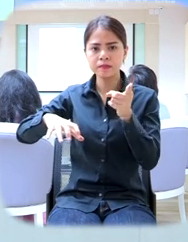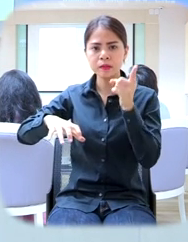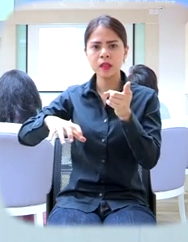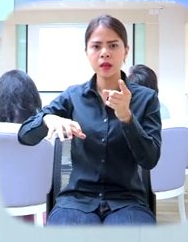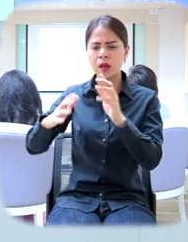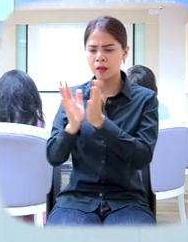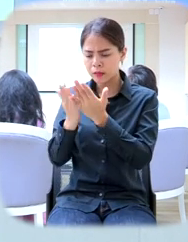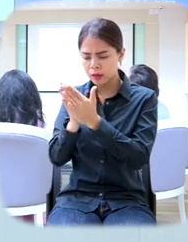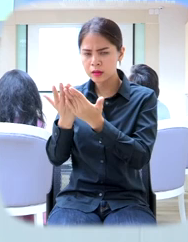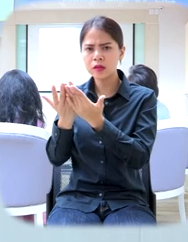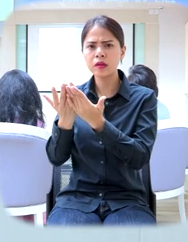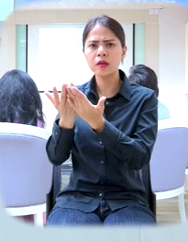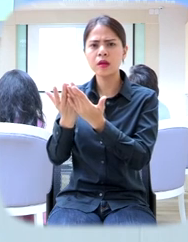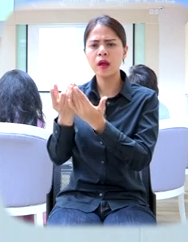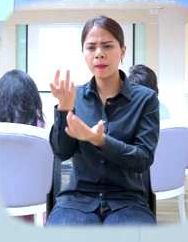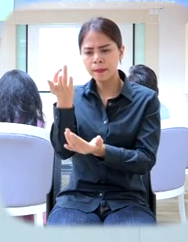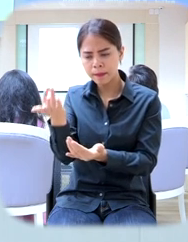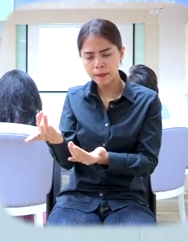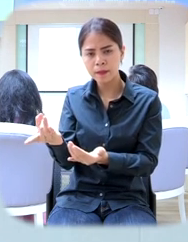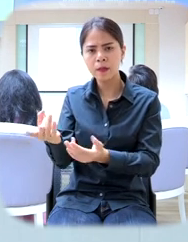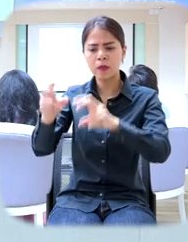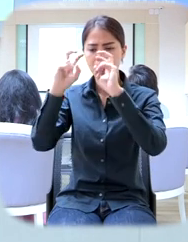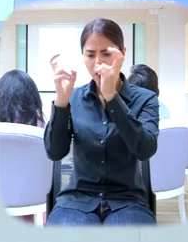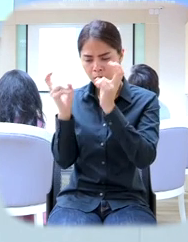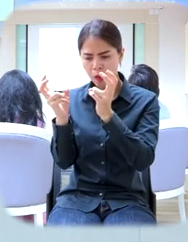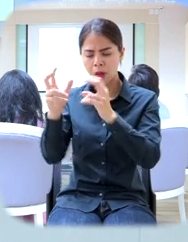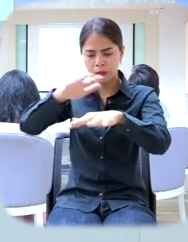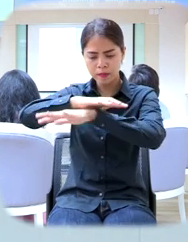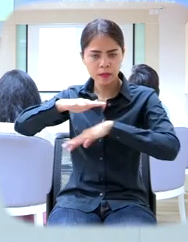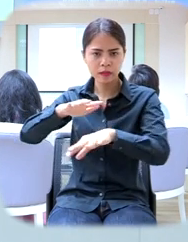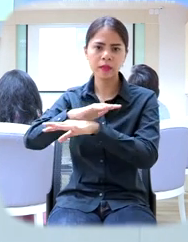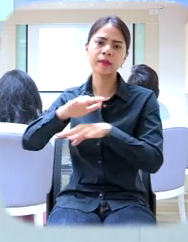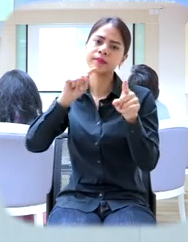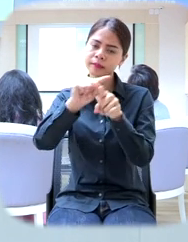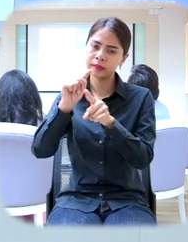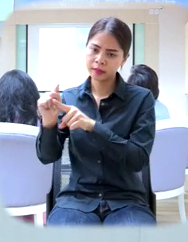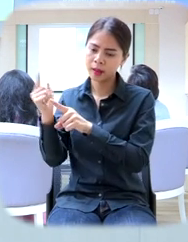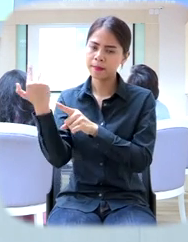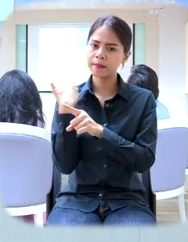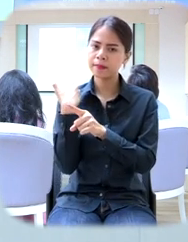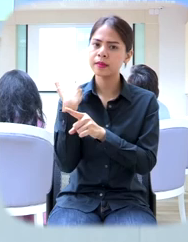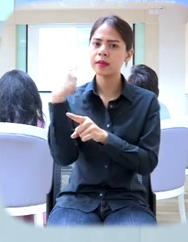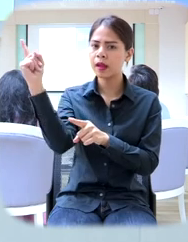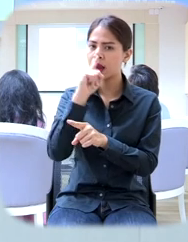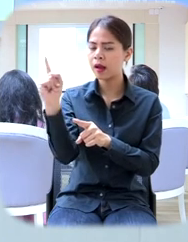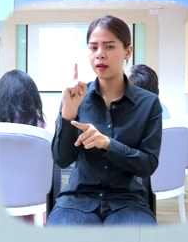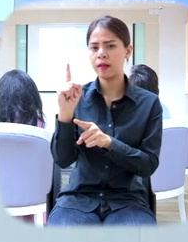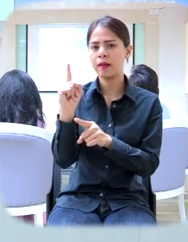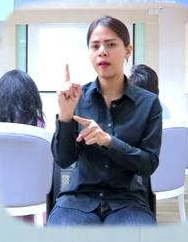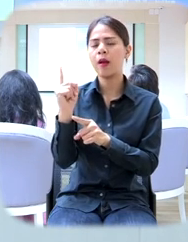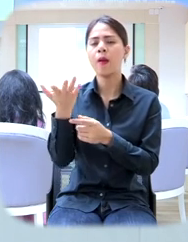มภีร์อะไรบ้างที่นำมาใช้แล้วอะไรบ้างที่มันเป็นข้อมูลที่พระสิริมังคลาจารย์นำมาใช้ใน